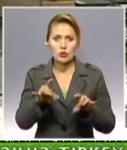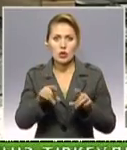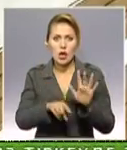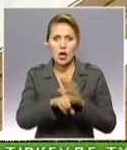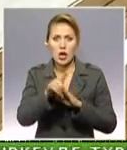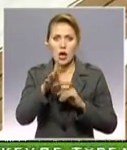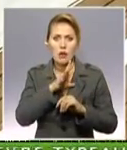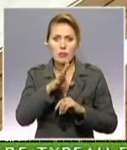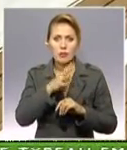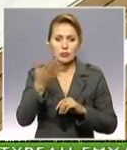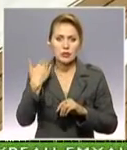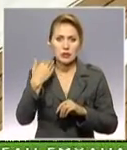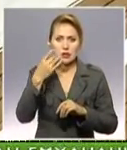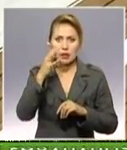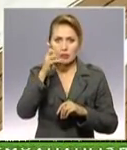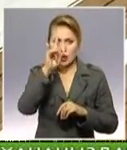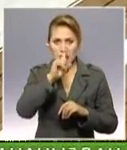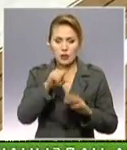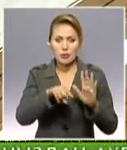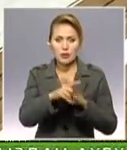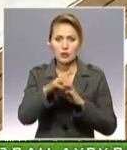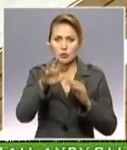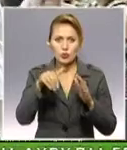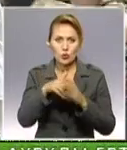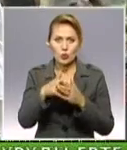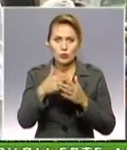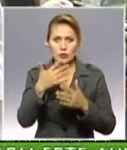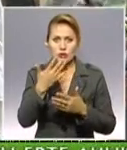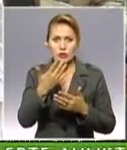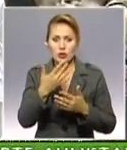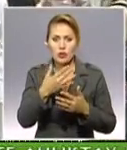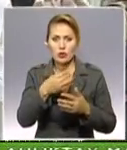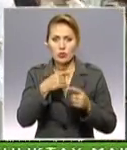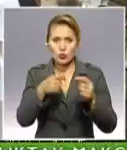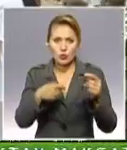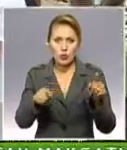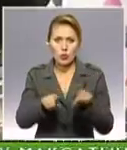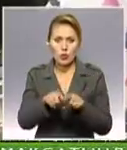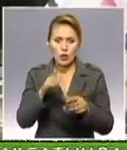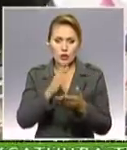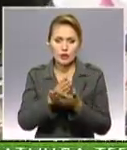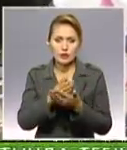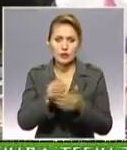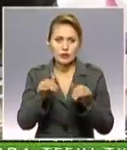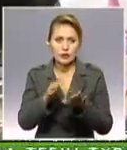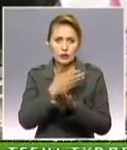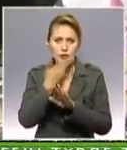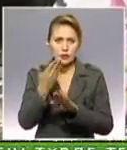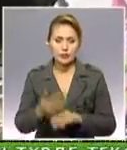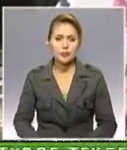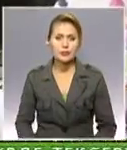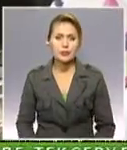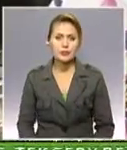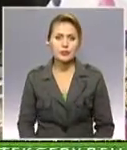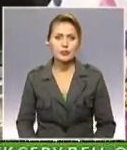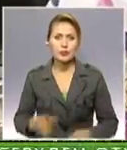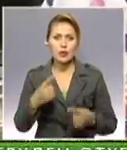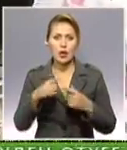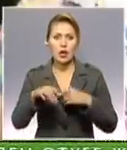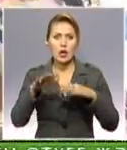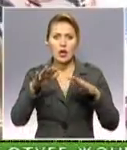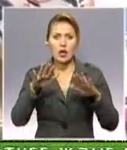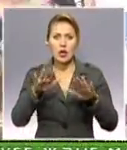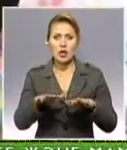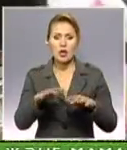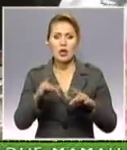басы былтыр тамыз айында басталса да, осы уақытқа дейін сағызша созылып келеді. Басқа жерде мұндай бәле жоқ.